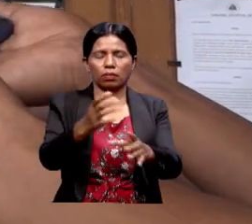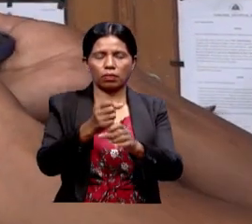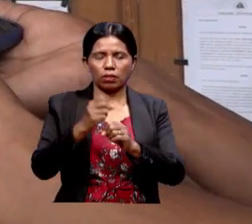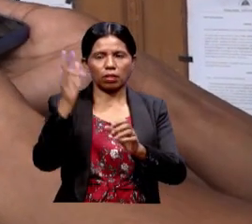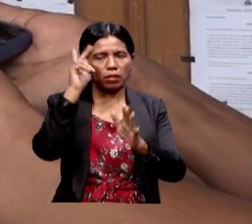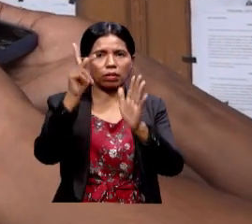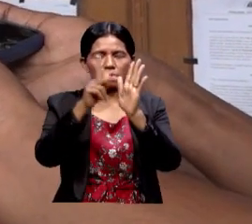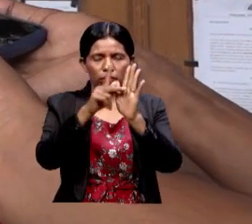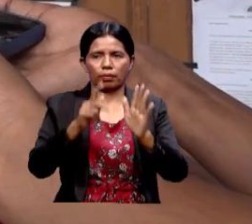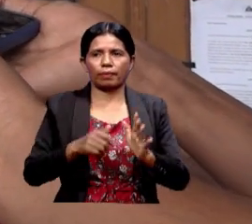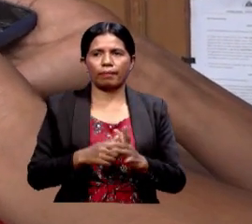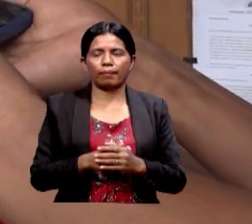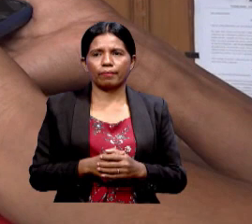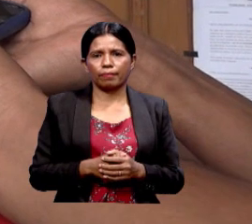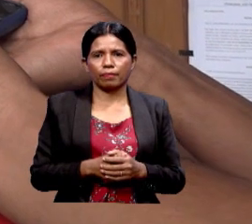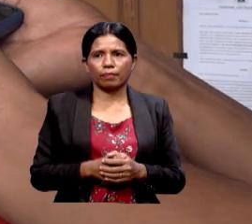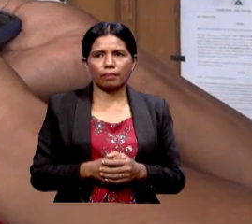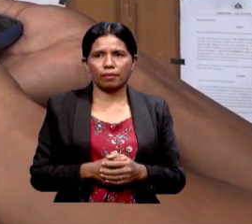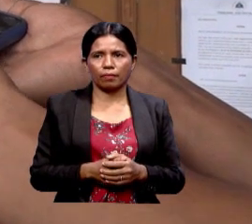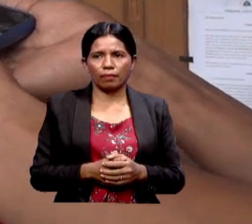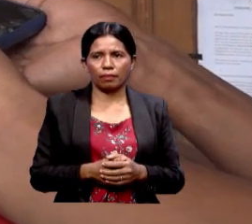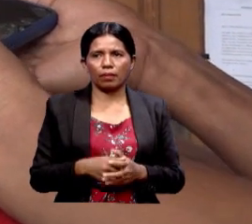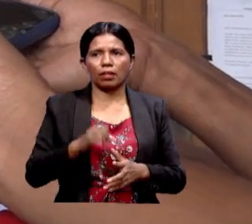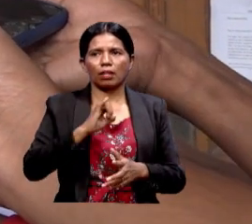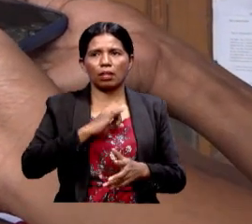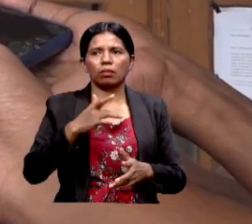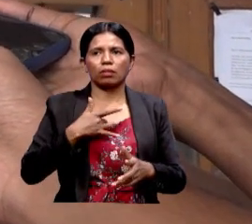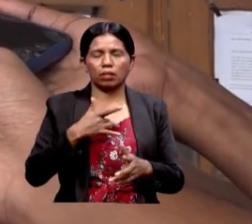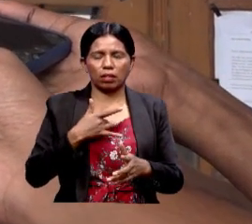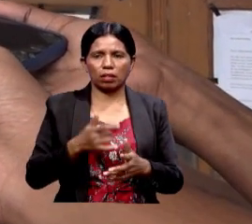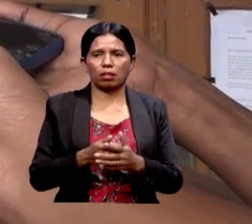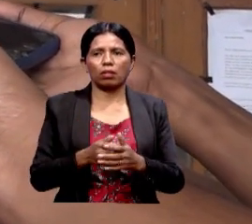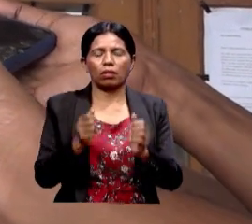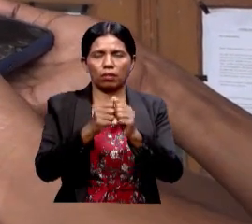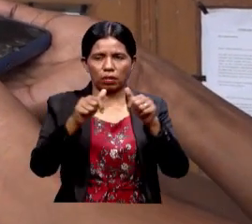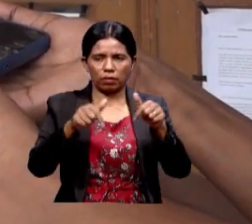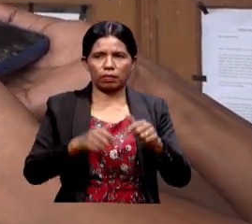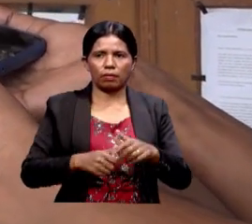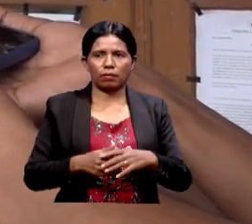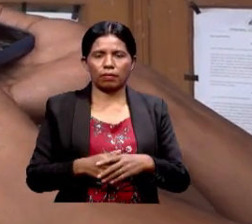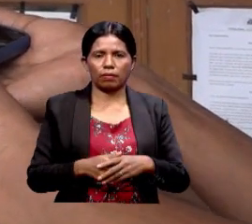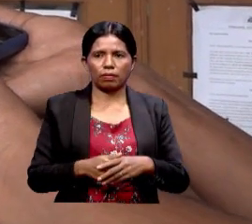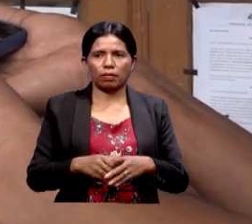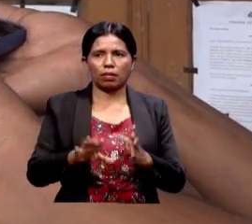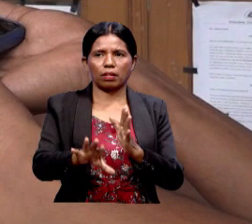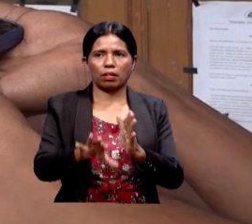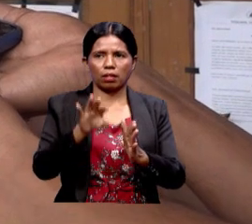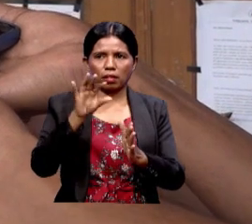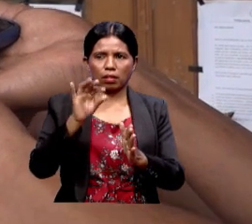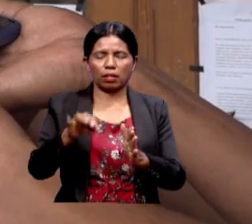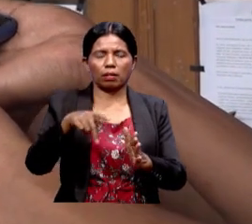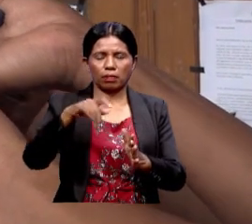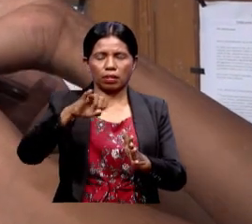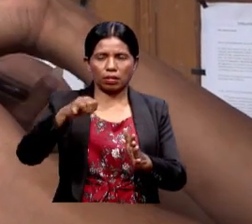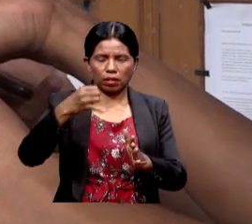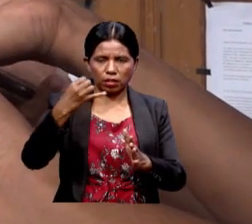fotografia. Então, hau sinti amiasa do ho idane. Hafeng hetan amiasa, Procurador